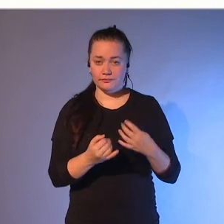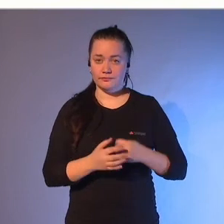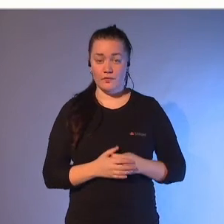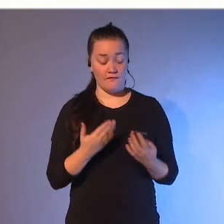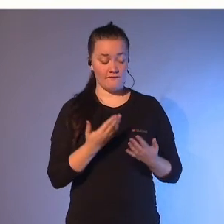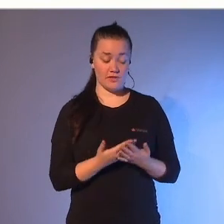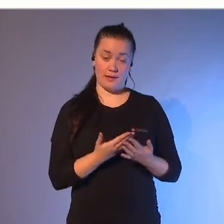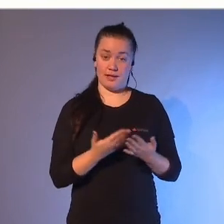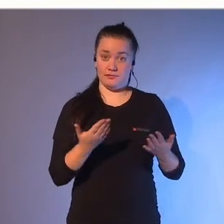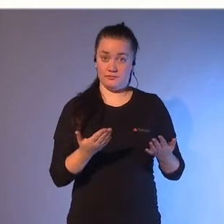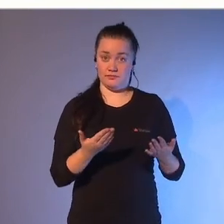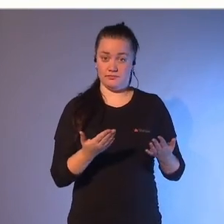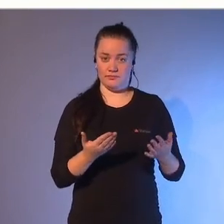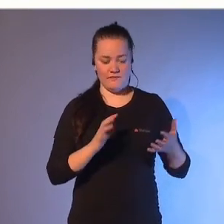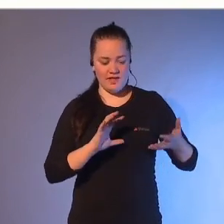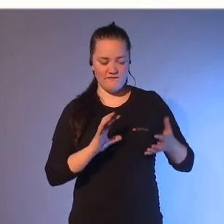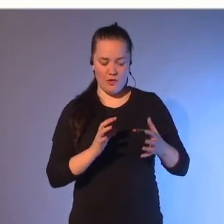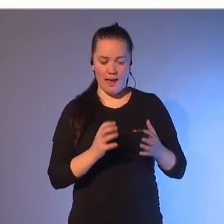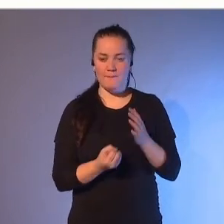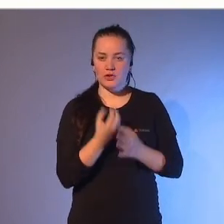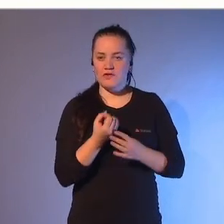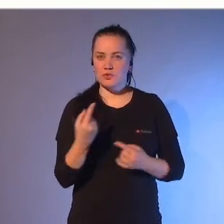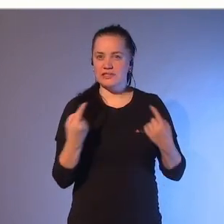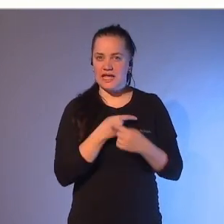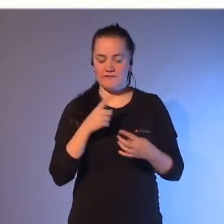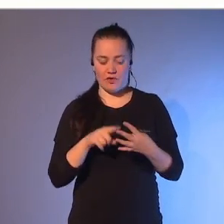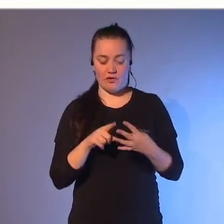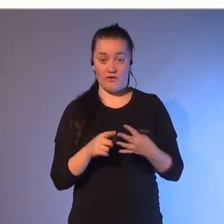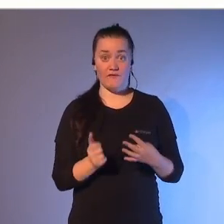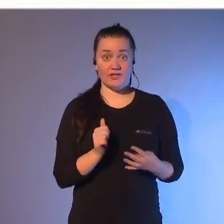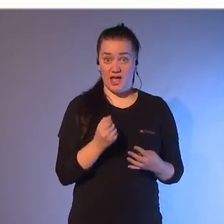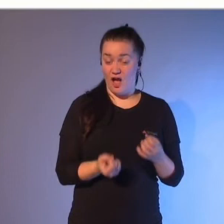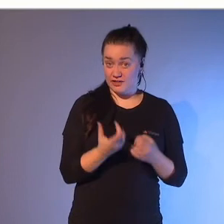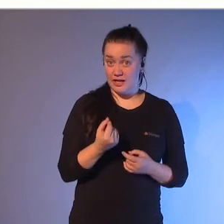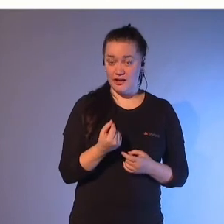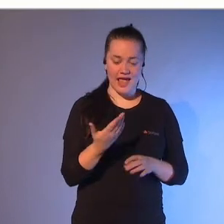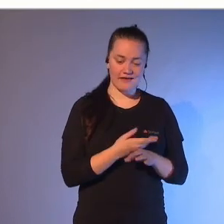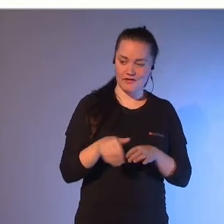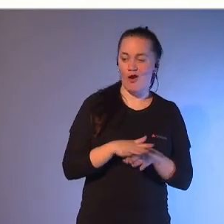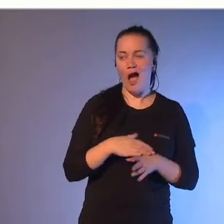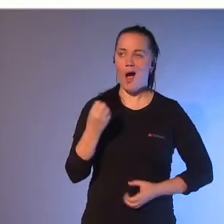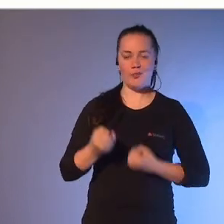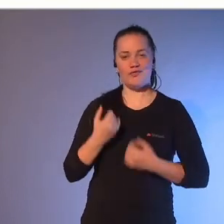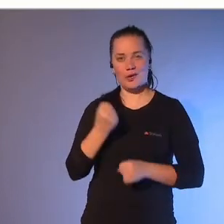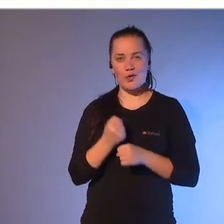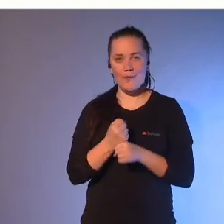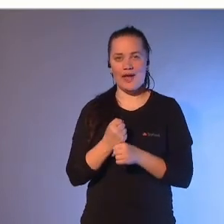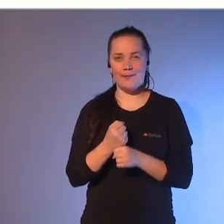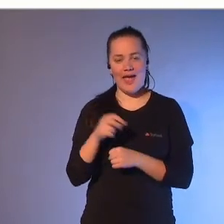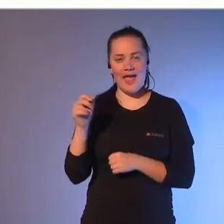for eksempel forme motivasjon, for det faktisk sånn at noen ganger så det motiverende for elever å jobbe med digitale